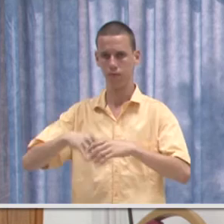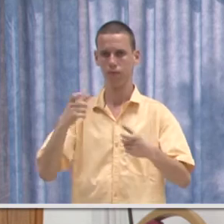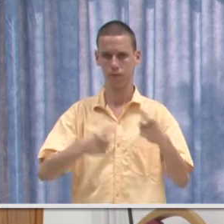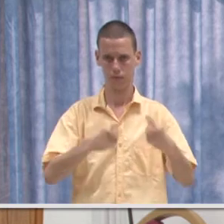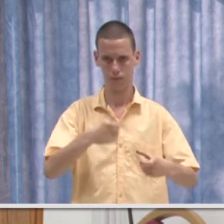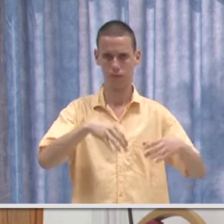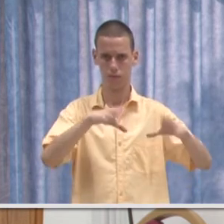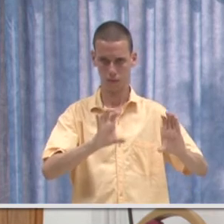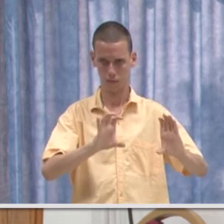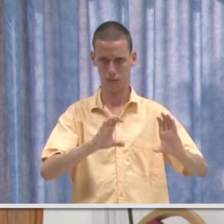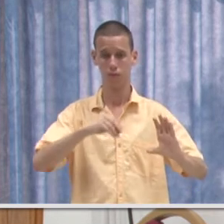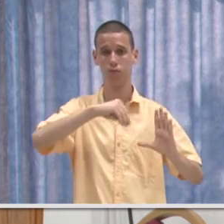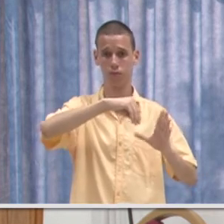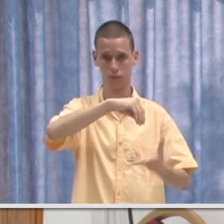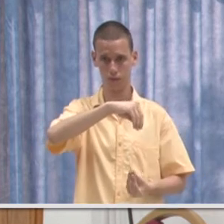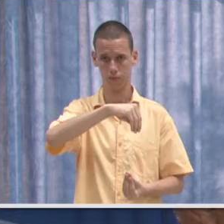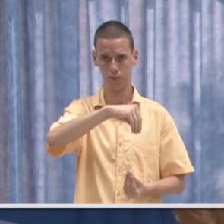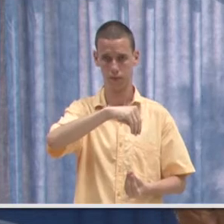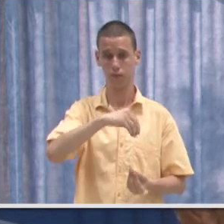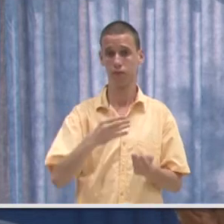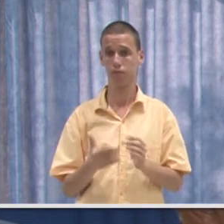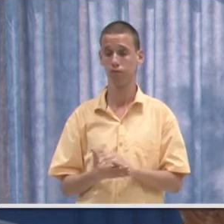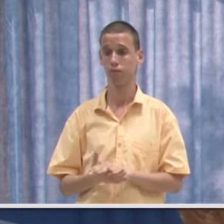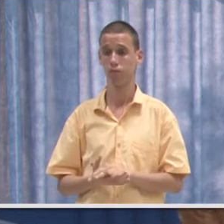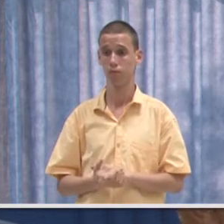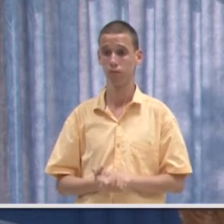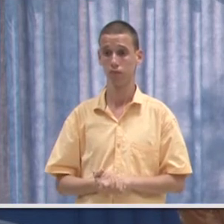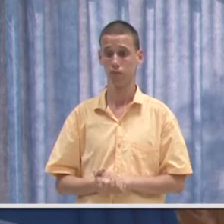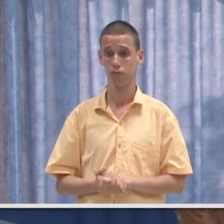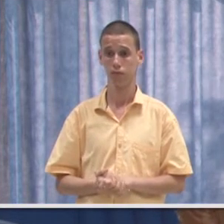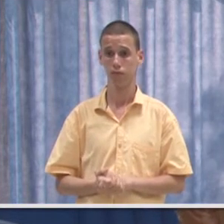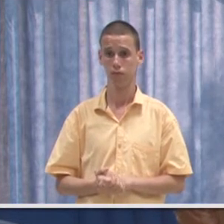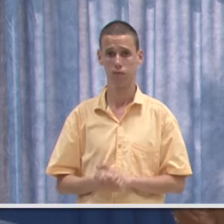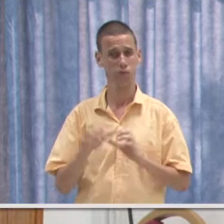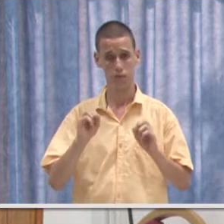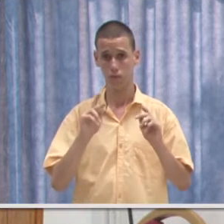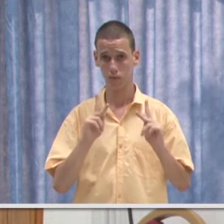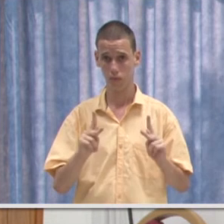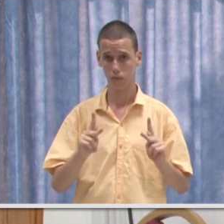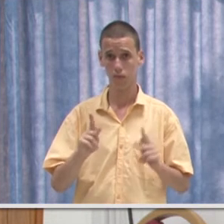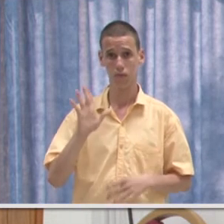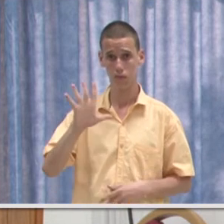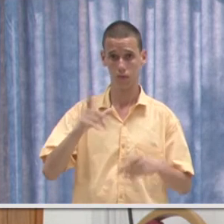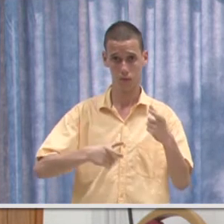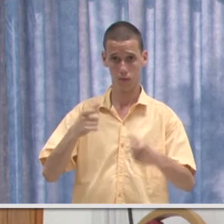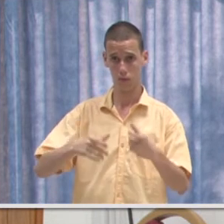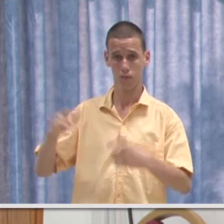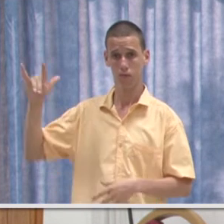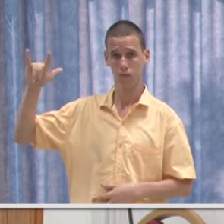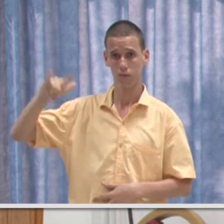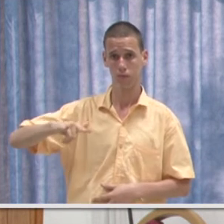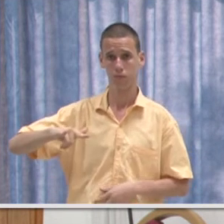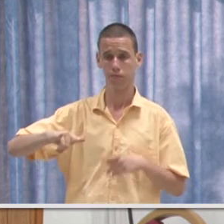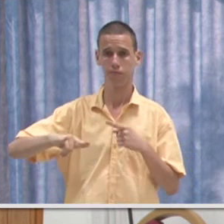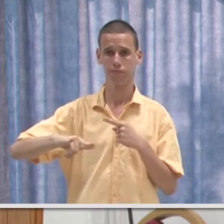famille. Fine, ça, l'information. Ça, c'est un petit monde qui retourne là. Oui. Est-ce que vous avez gagné